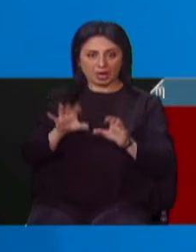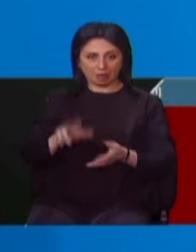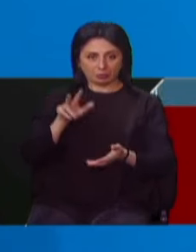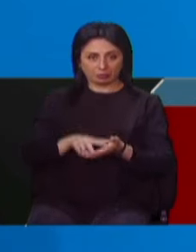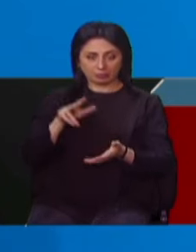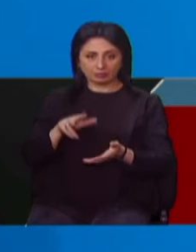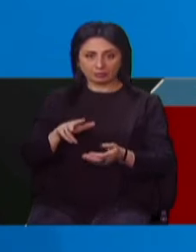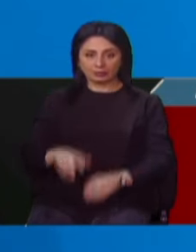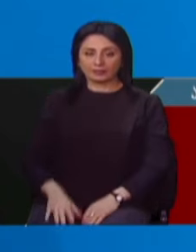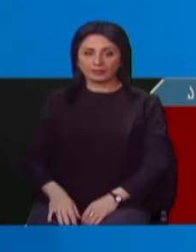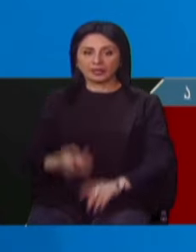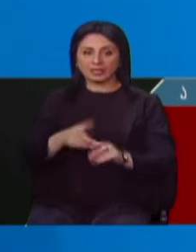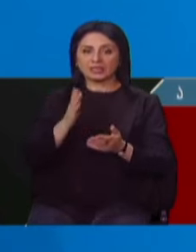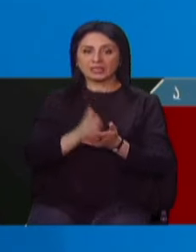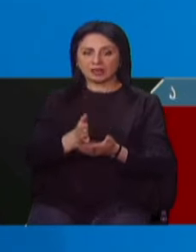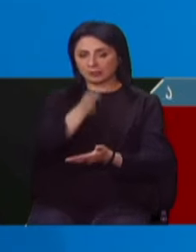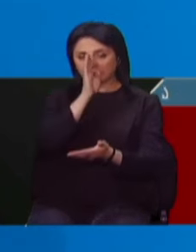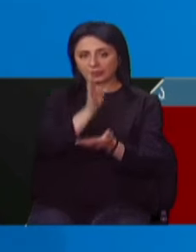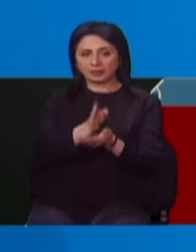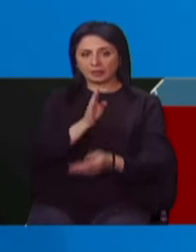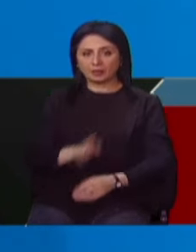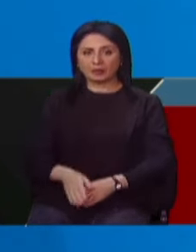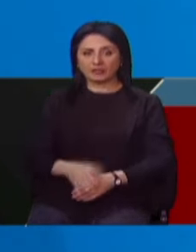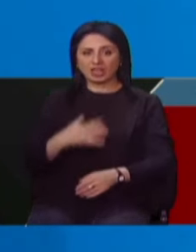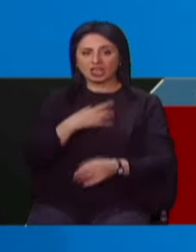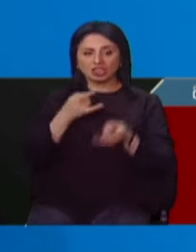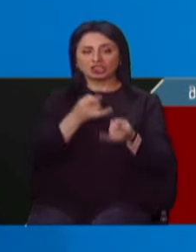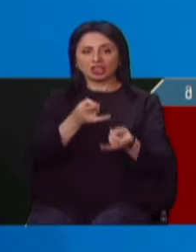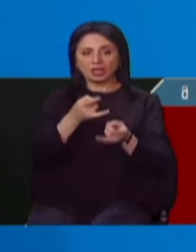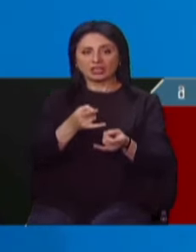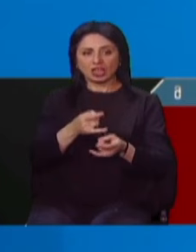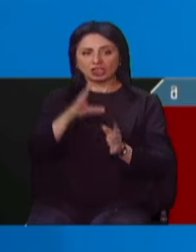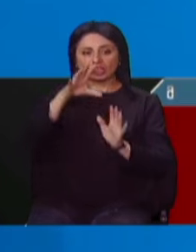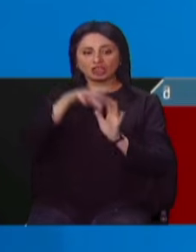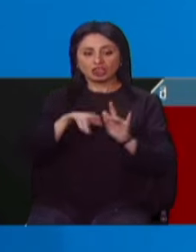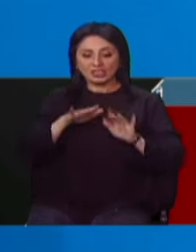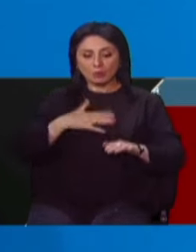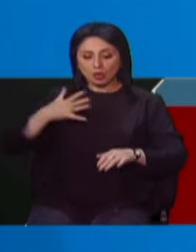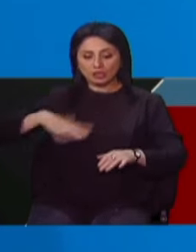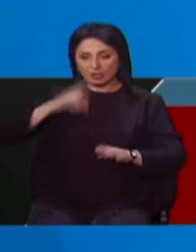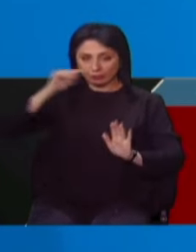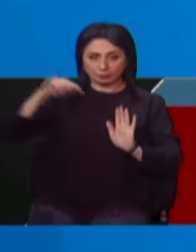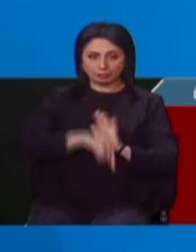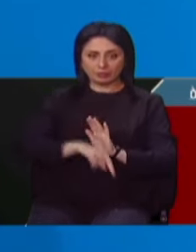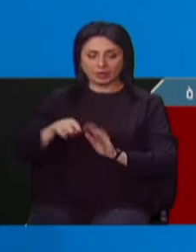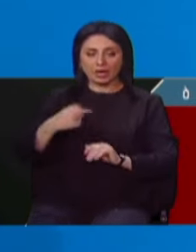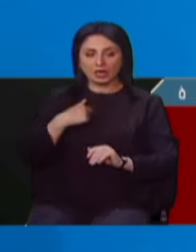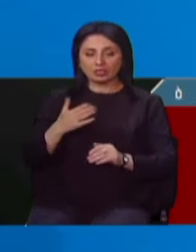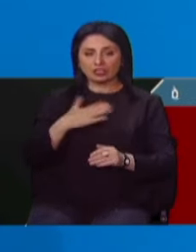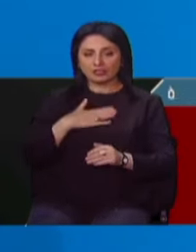კანონი მივიღეთ. ეს არის პირდაპირ შანტაჟი და ქვეყნის შიდა საქმეებში ჩარევა, რაც